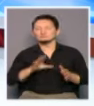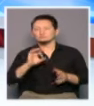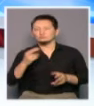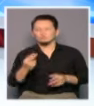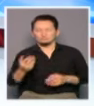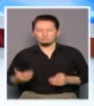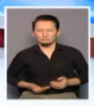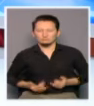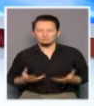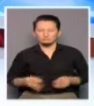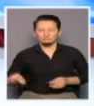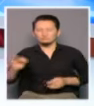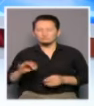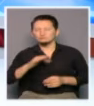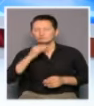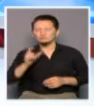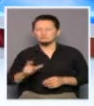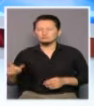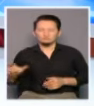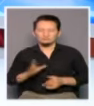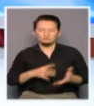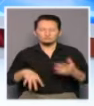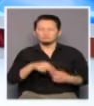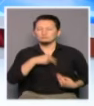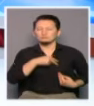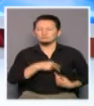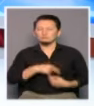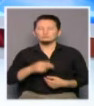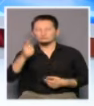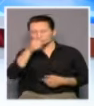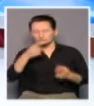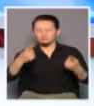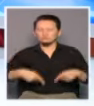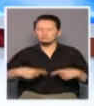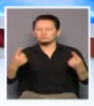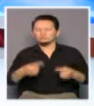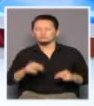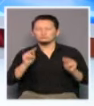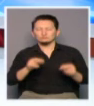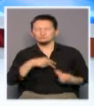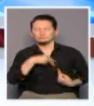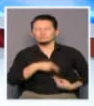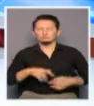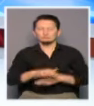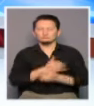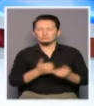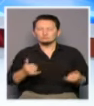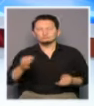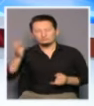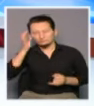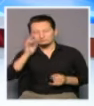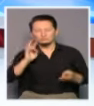жизни. В нашей истории немало личностей, которые, невзирая на тяготы, перенесенные в годы репрессий, честно трудились на благо народа и при этом